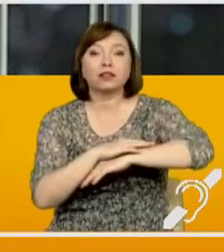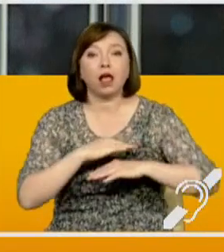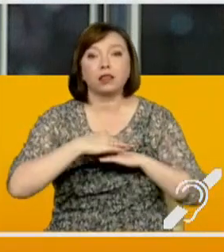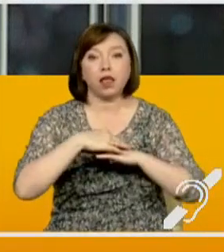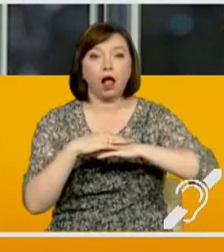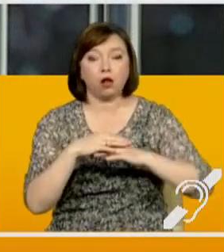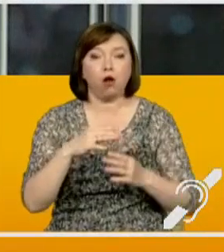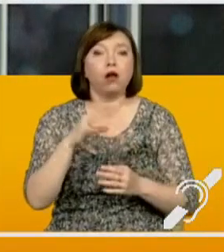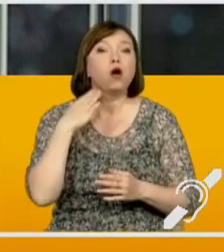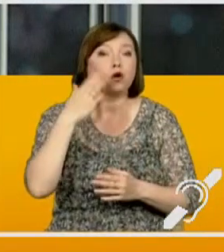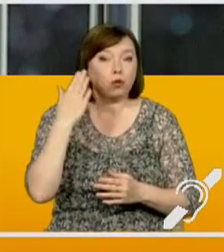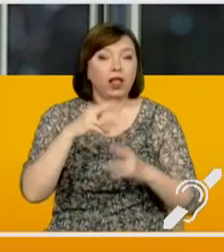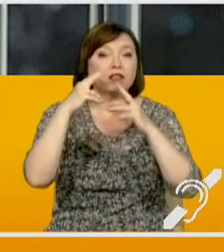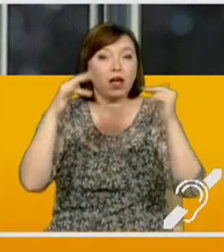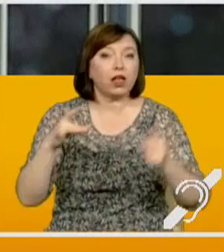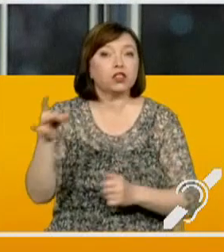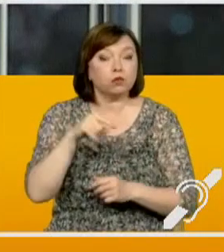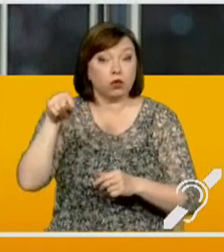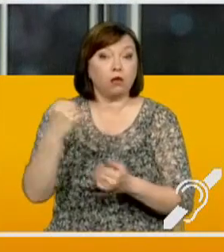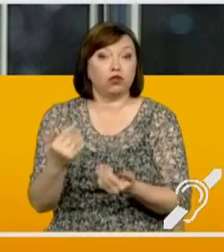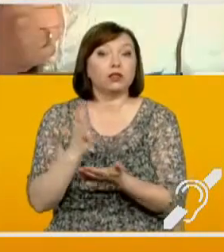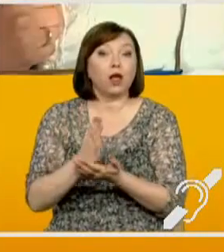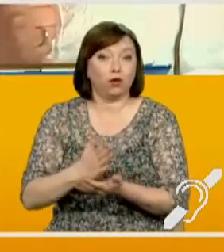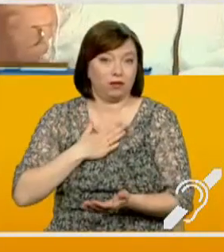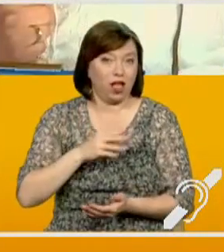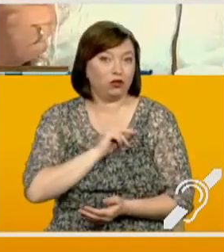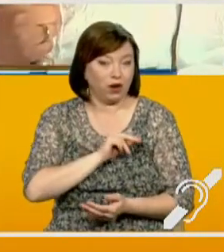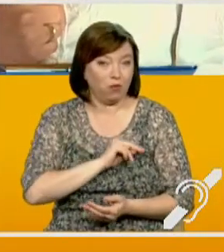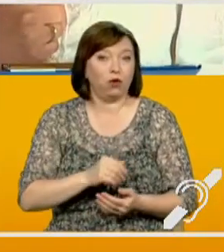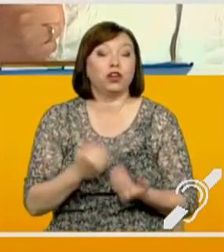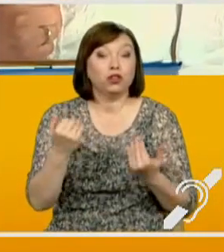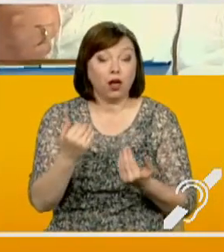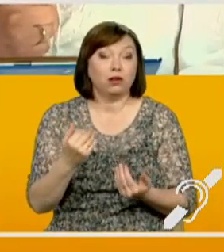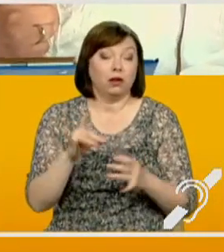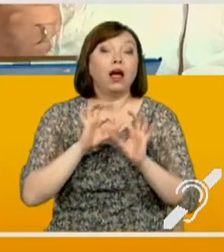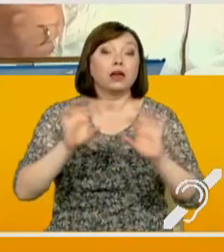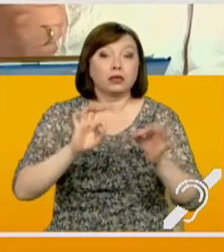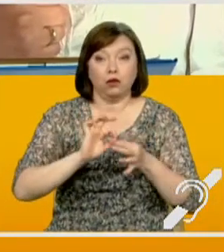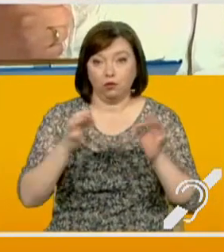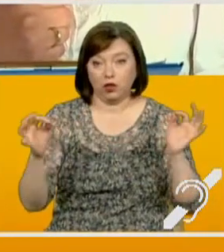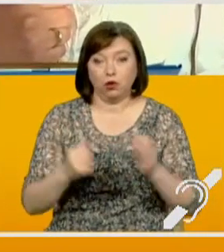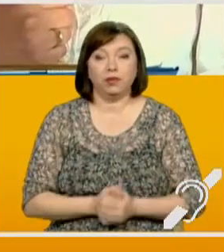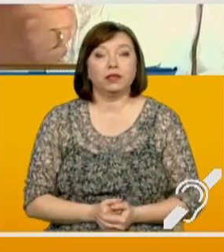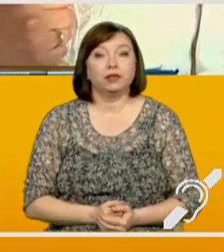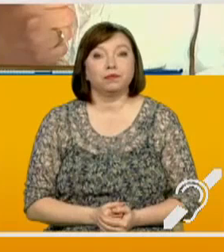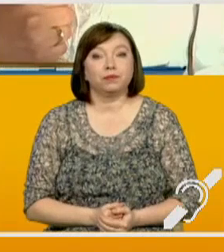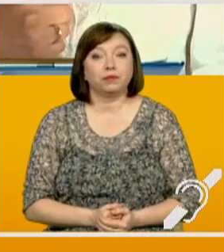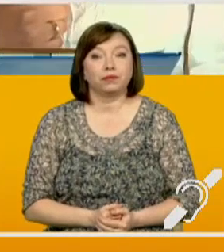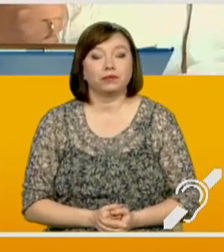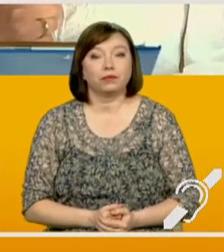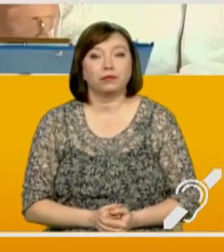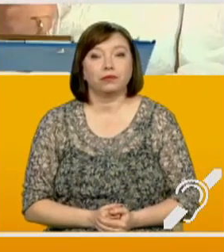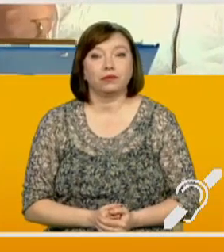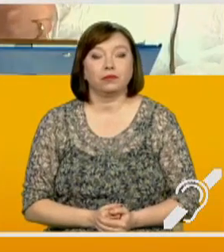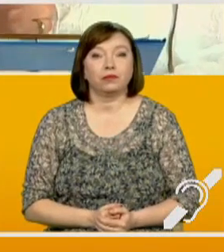la Palatul Republicii. Acolo se află și jurnalistul TVR Moldova, Mădălina Cociu, care vine cu detalii. Mădălina, bună seara, te ascultă!